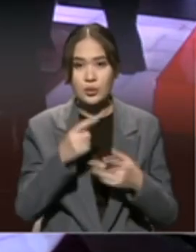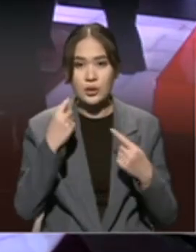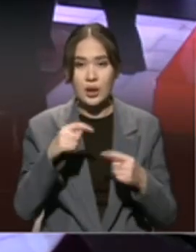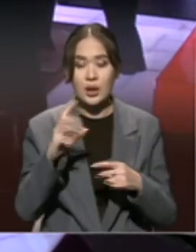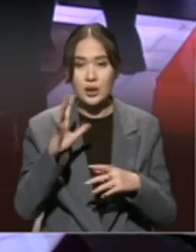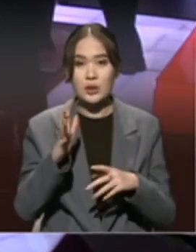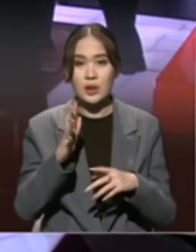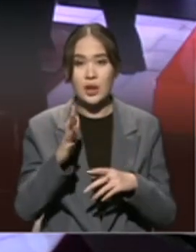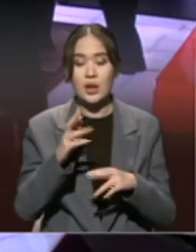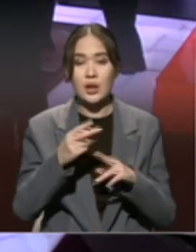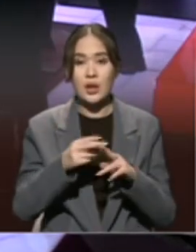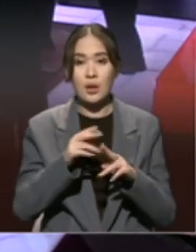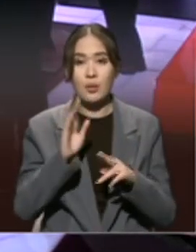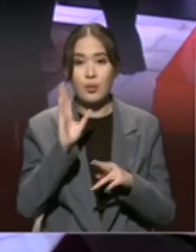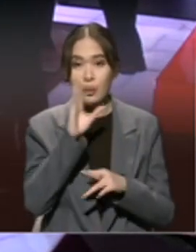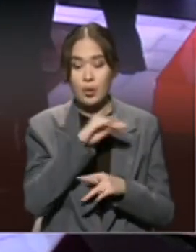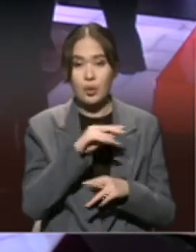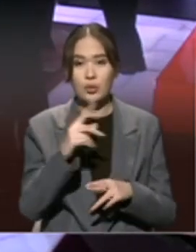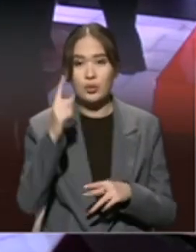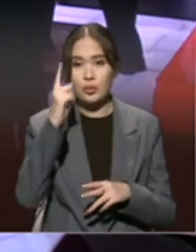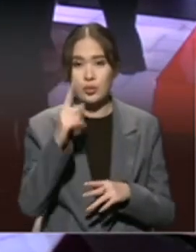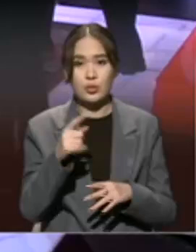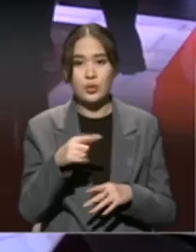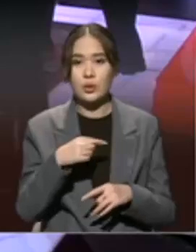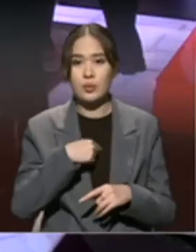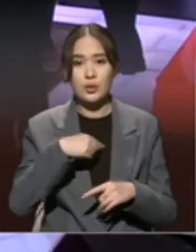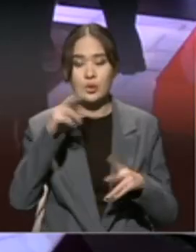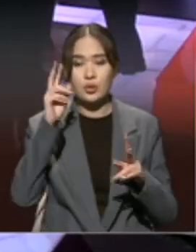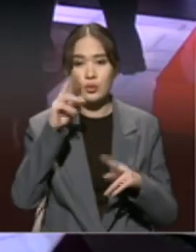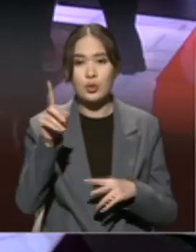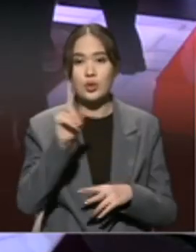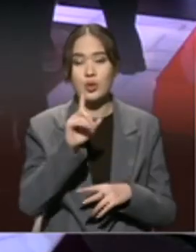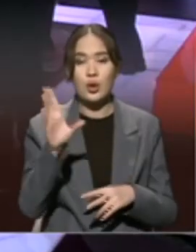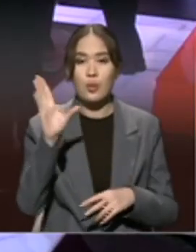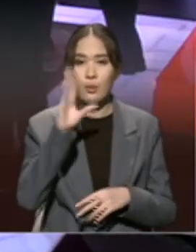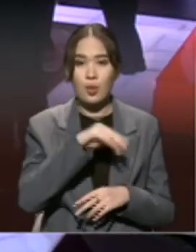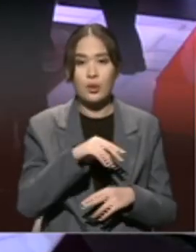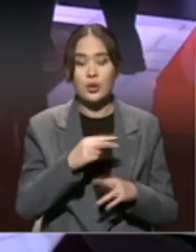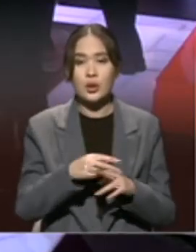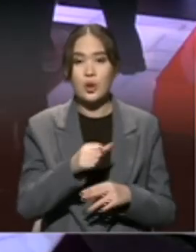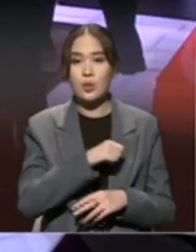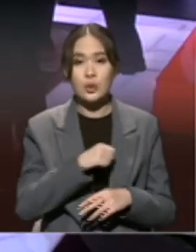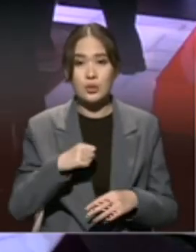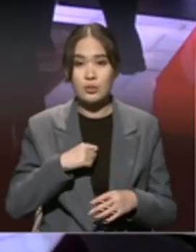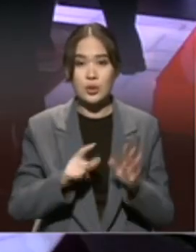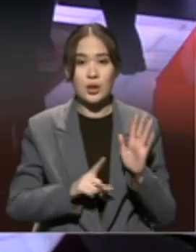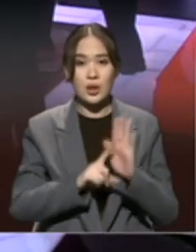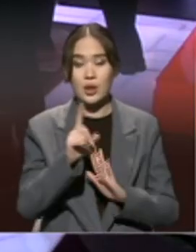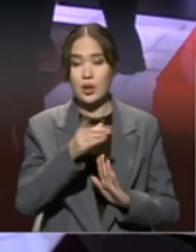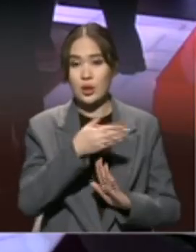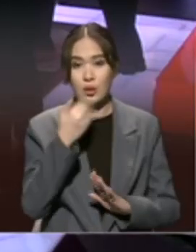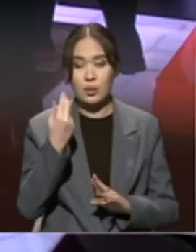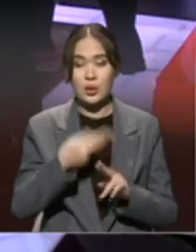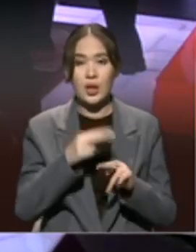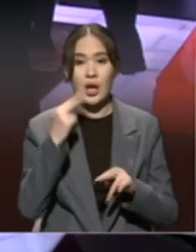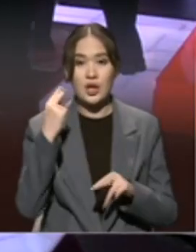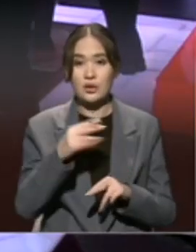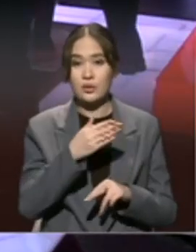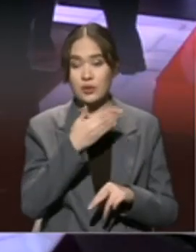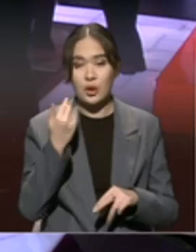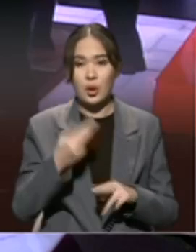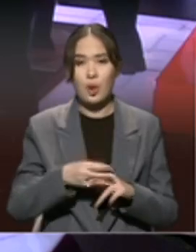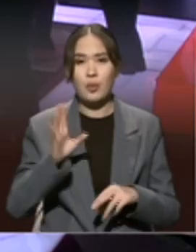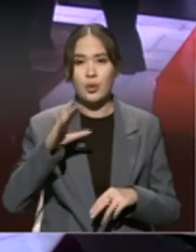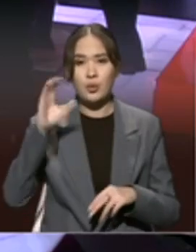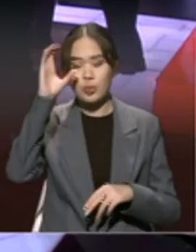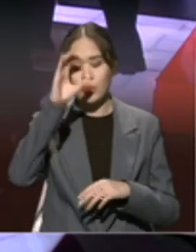болса, оған мен мысалға айта алмаймын. Жаңа ағамыз дұрыс айтып отыр. Бізде мысалға сол өзімізде шықпағандықтан немесе өзіміздегі сапаның болмағандықтан біз өзбектерге барып